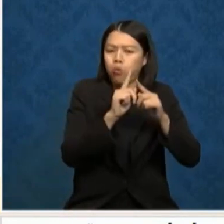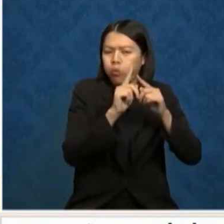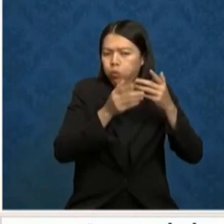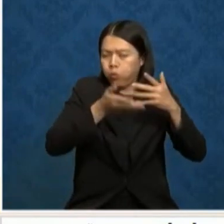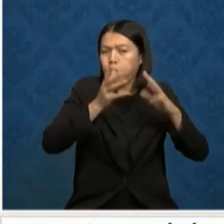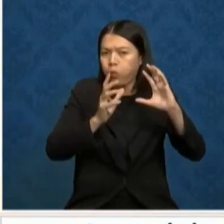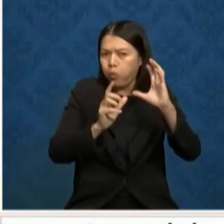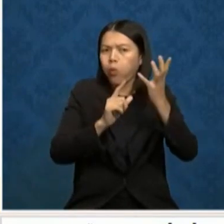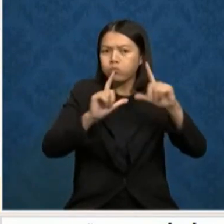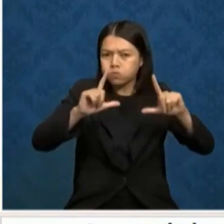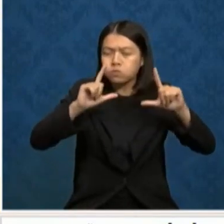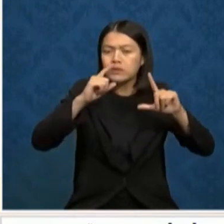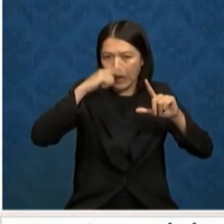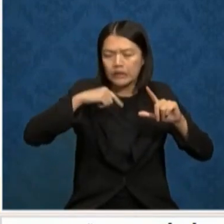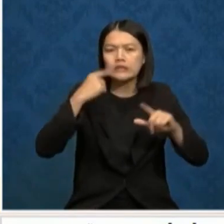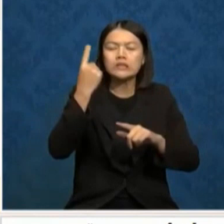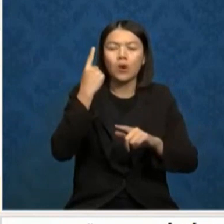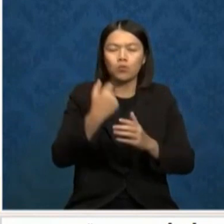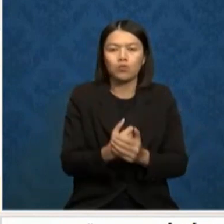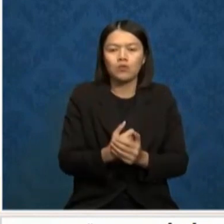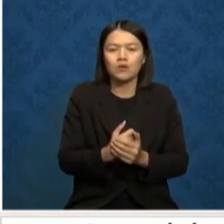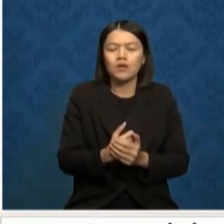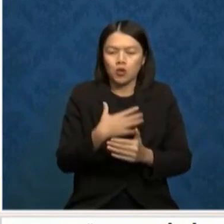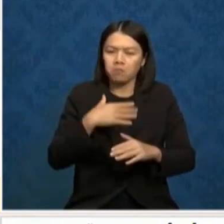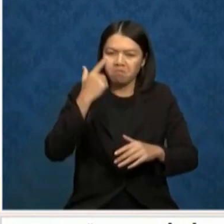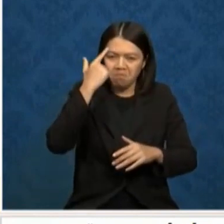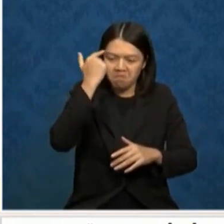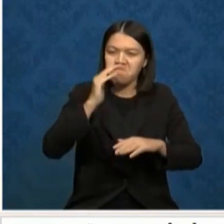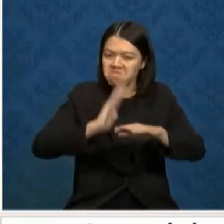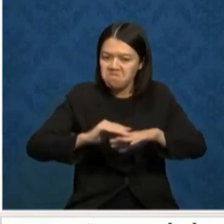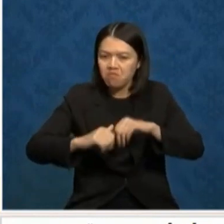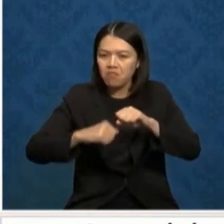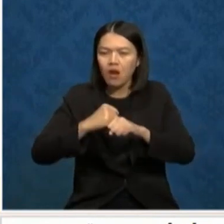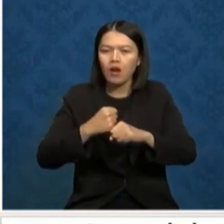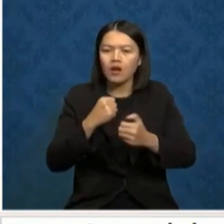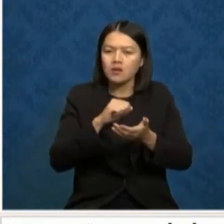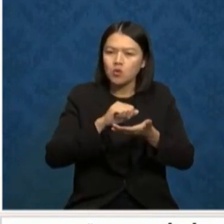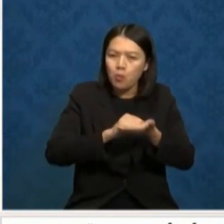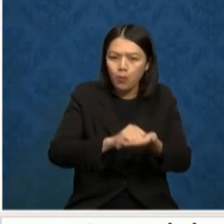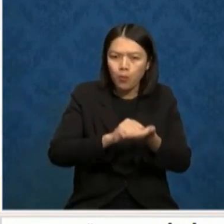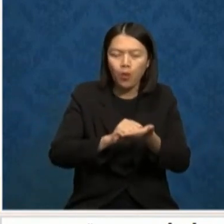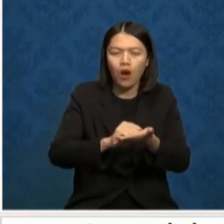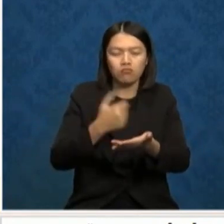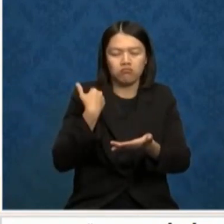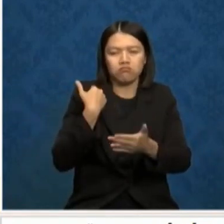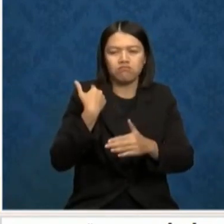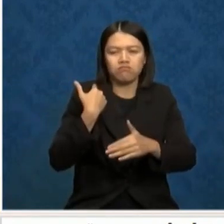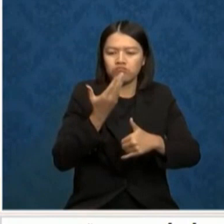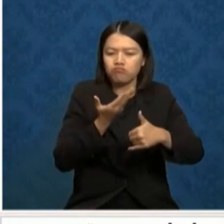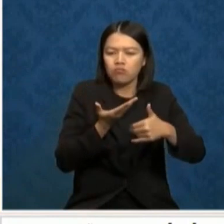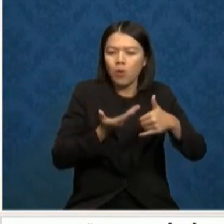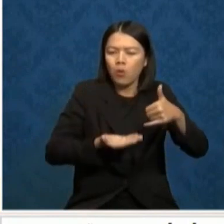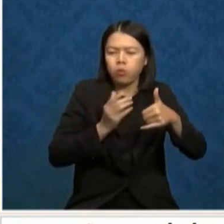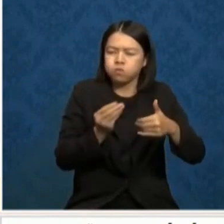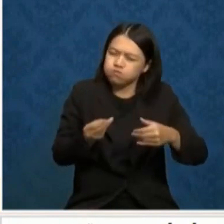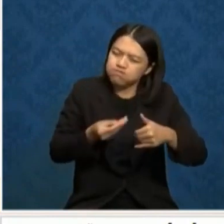ของโลกเหล่านี้นะคะจึงจะต้องมีการเพิ่มทักษะแรงงานในส่วนของงานบริการเป็นจำนวนมากมากเลย